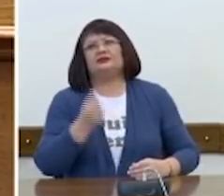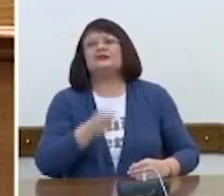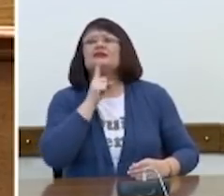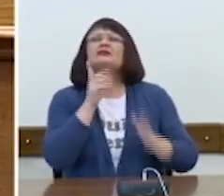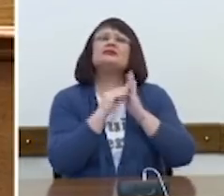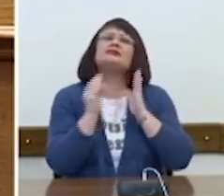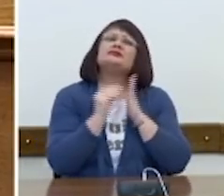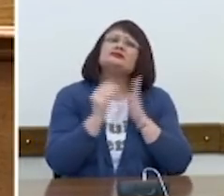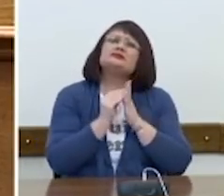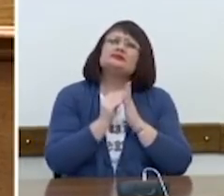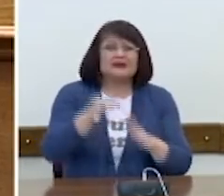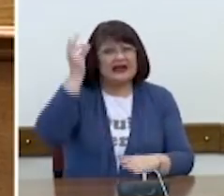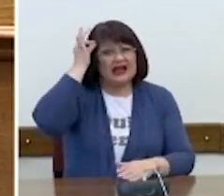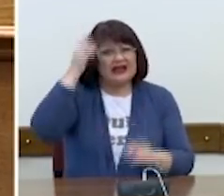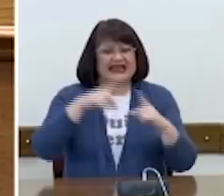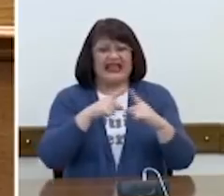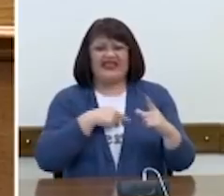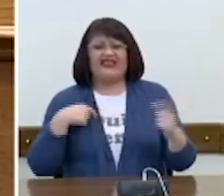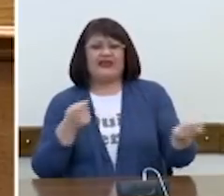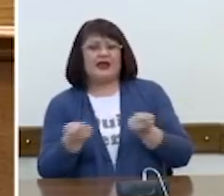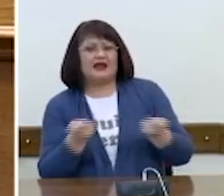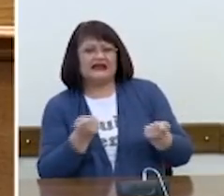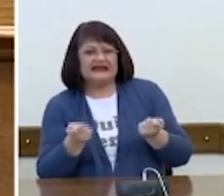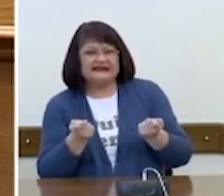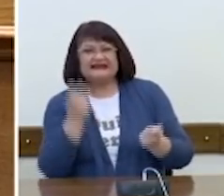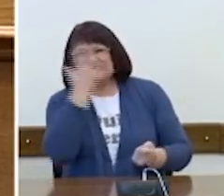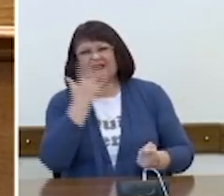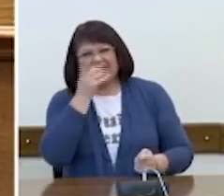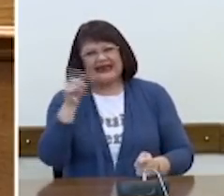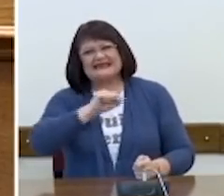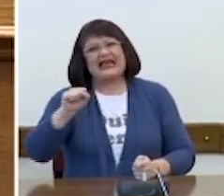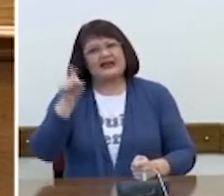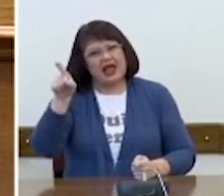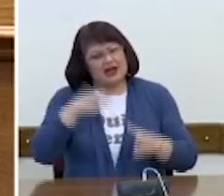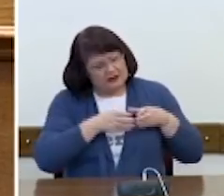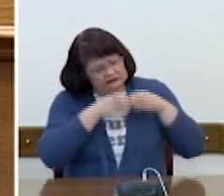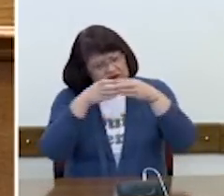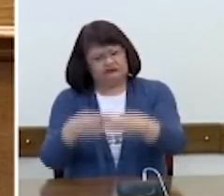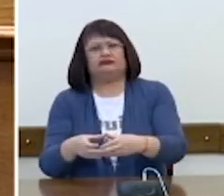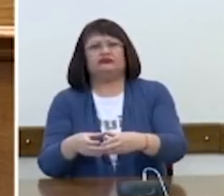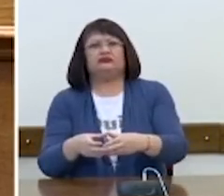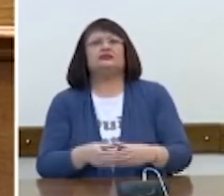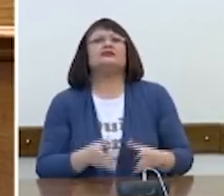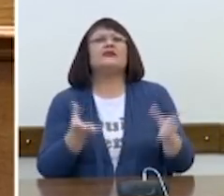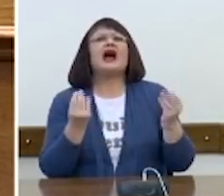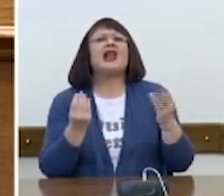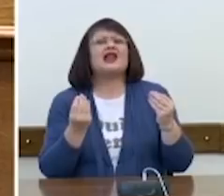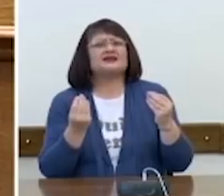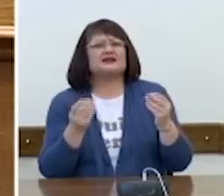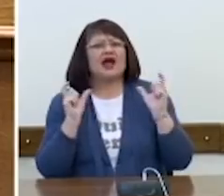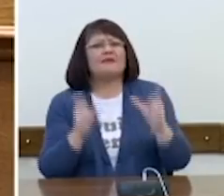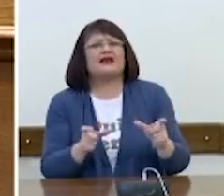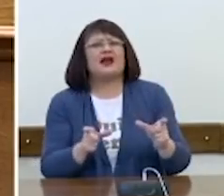της υπογαλλική διοίκηση επιχειρήσεις στο Σαχέλ, συμμετοχή σε πολυεθνικές αμυντικές δομές, όπως